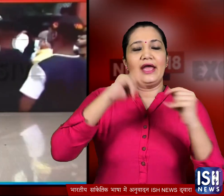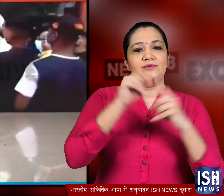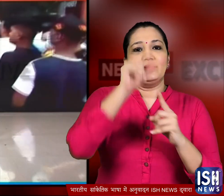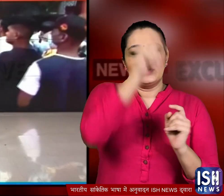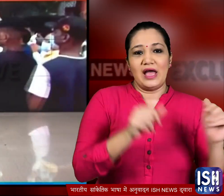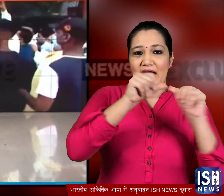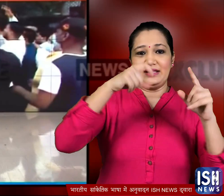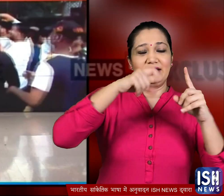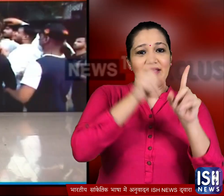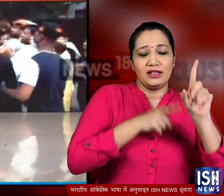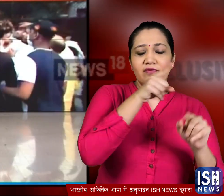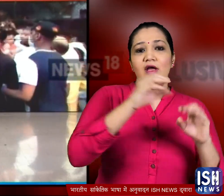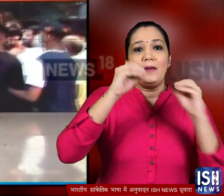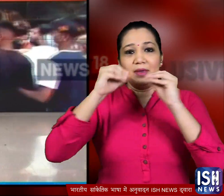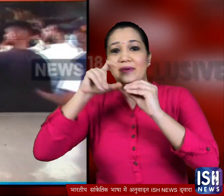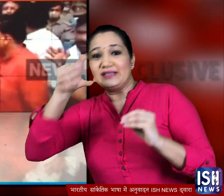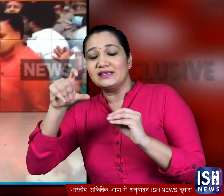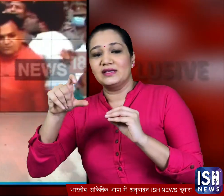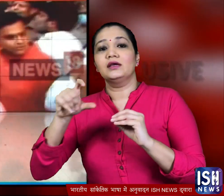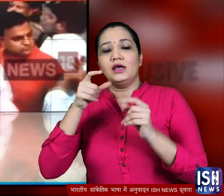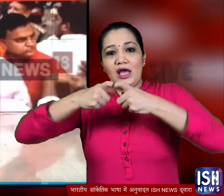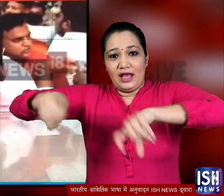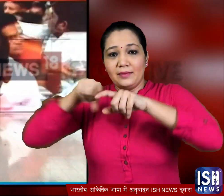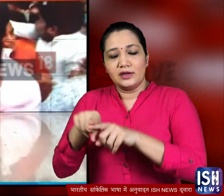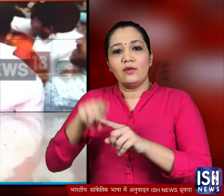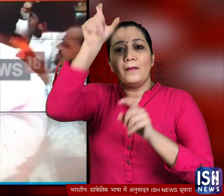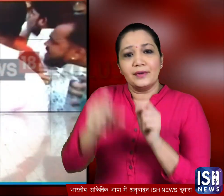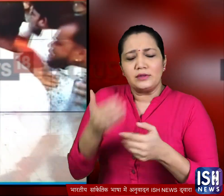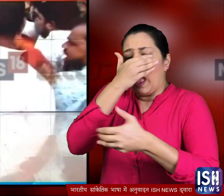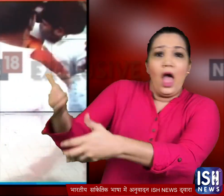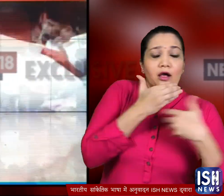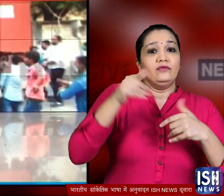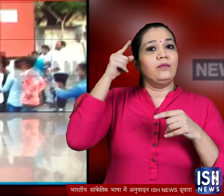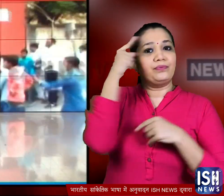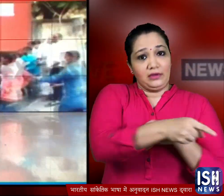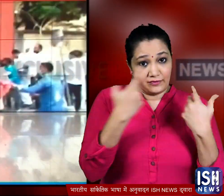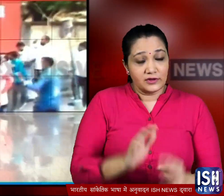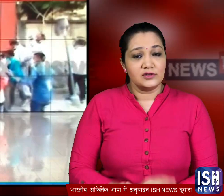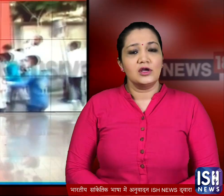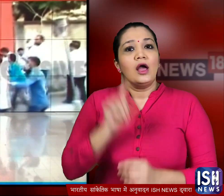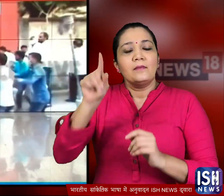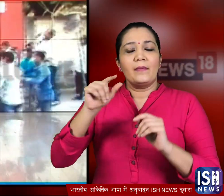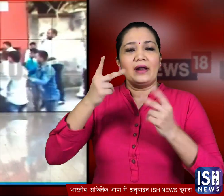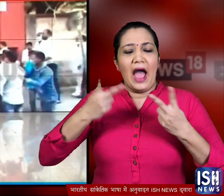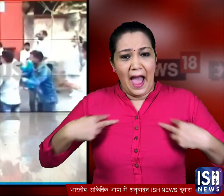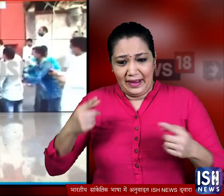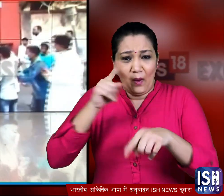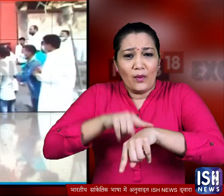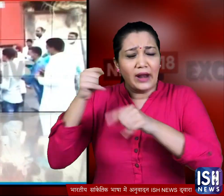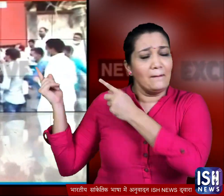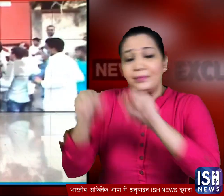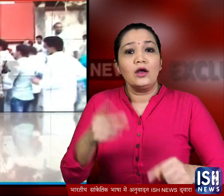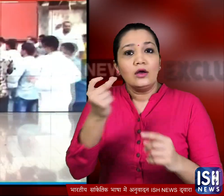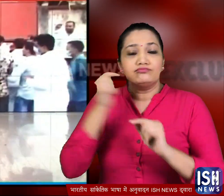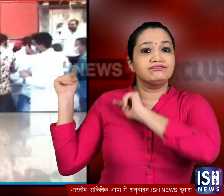कि एसपी उम्मीदवार आनंद यादव पर बीडीसी यानी ब्लॉक डेवलपमेंट कमेटी के एक सदस्य के अपहरण का केस दर्ज था, लेकिन वो सदस्य मामले की सुनवाई